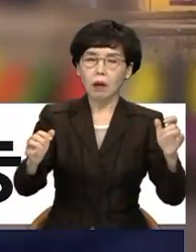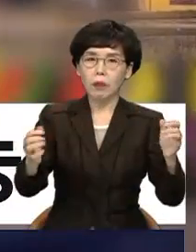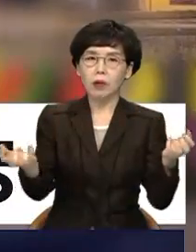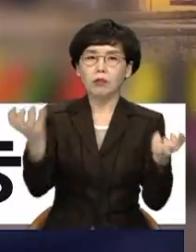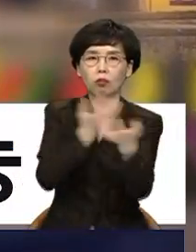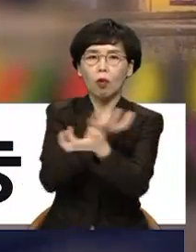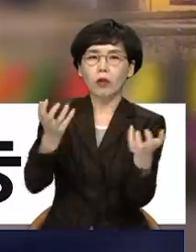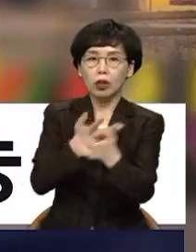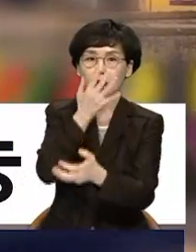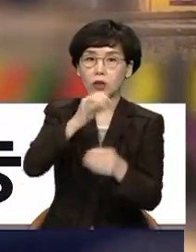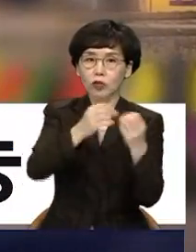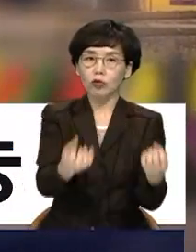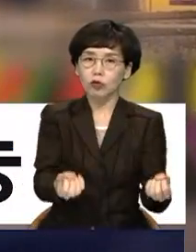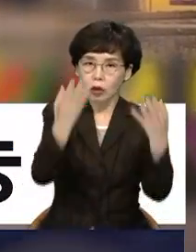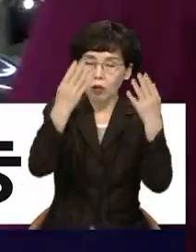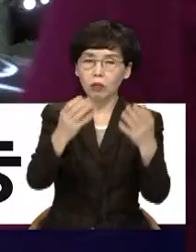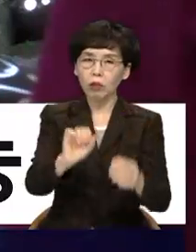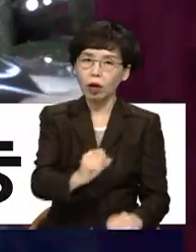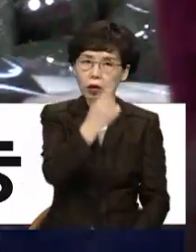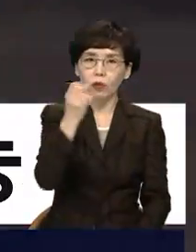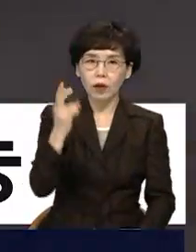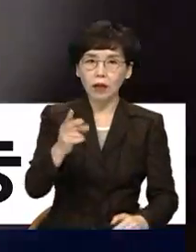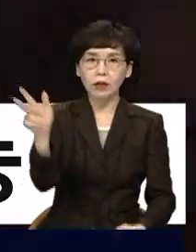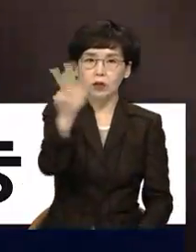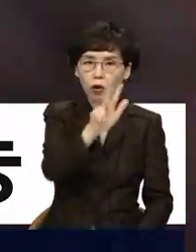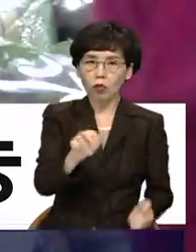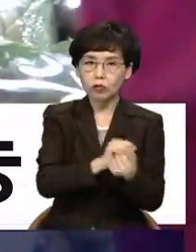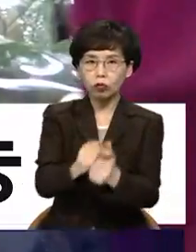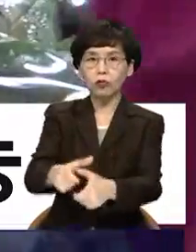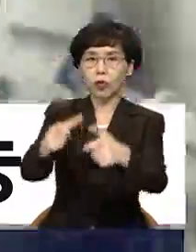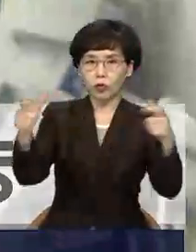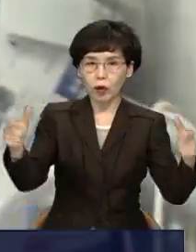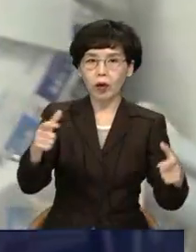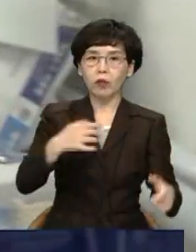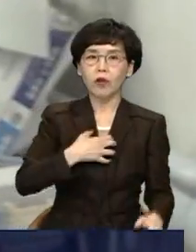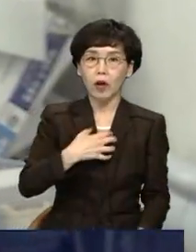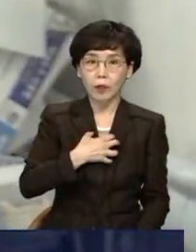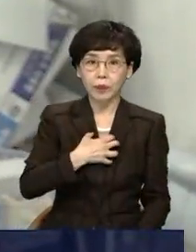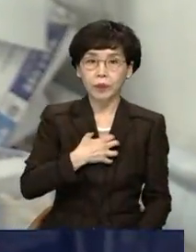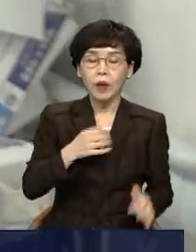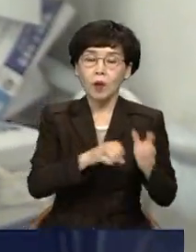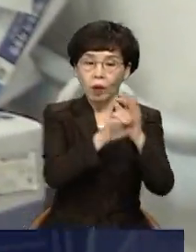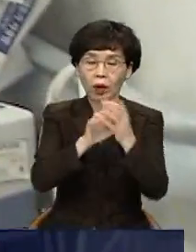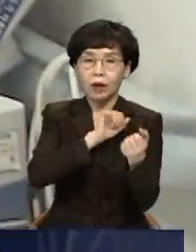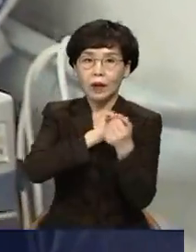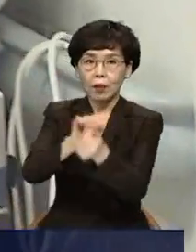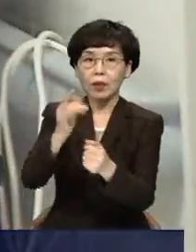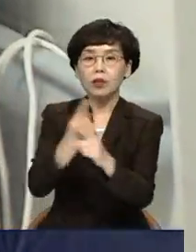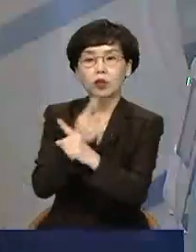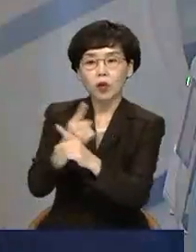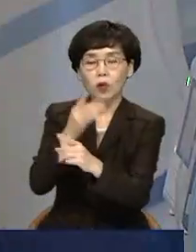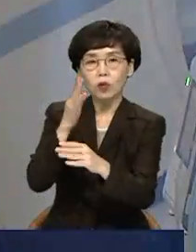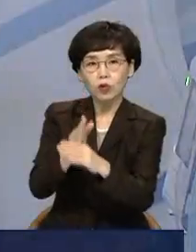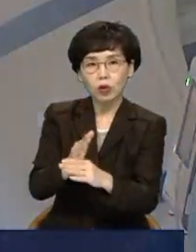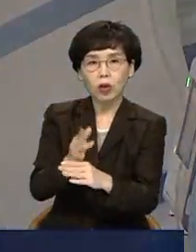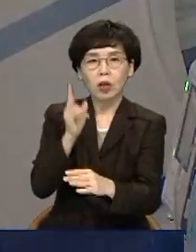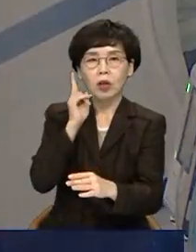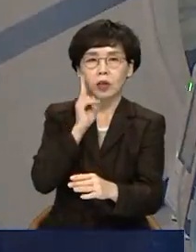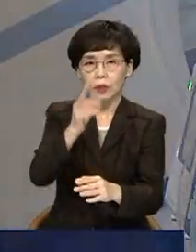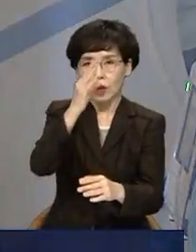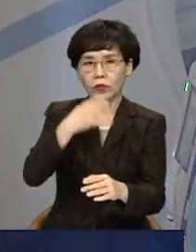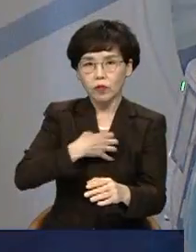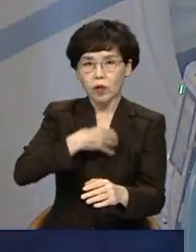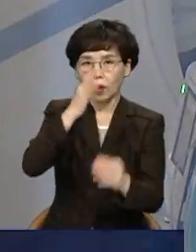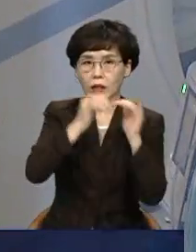추석연휴 등을 계기로 다시 전국으로 유행이 확산할 수 있습니다 코로나 2구의 감염돼 치료를 받고 있는 위중 중환자 는